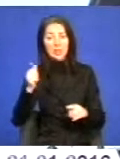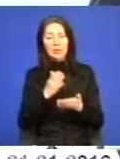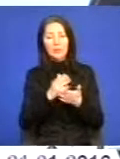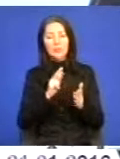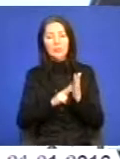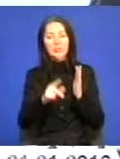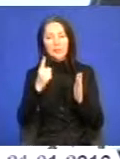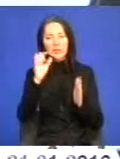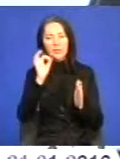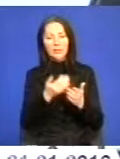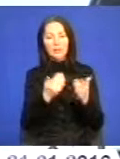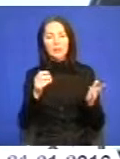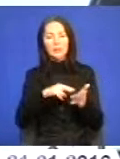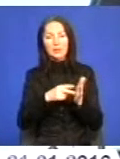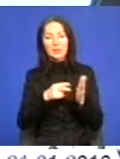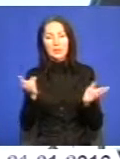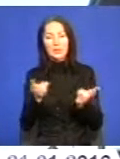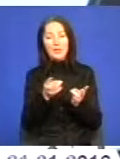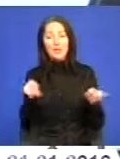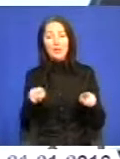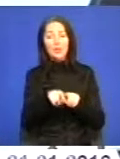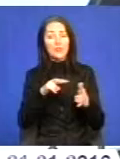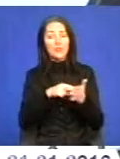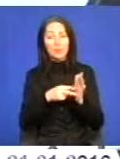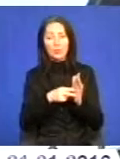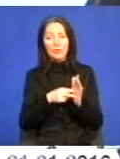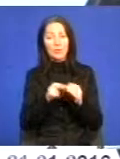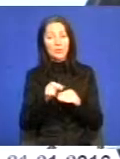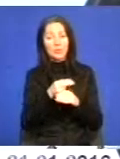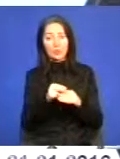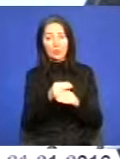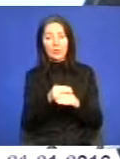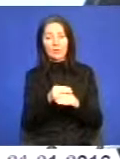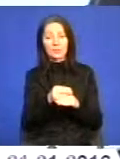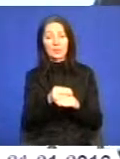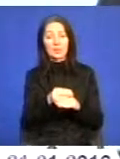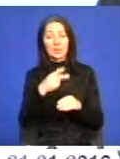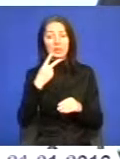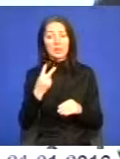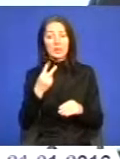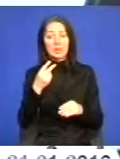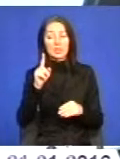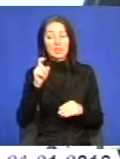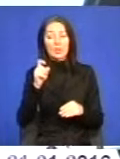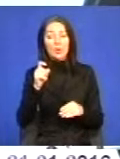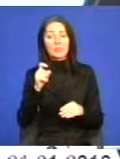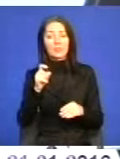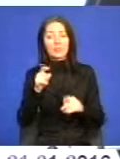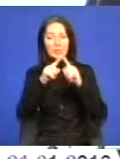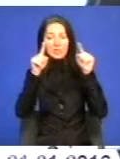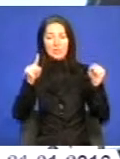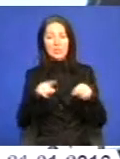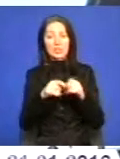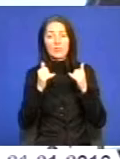від запланованої потреби. Також відремонтовано 2100 штук, це щитів для